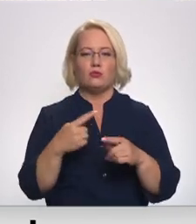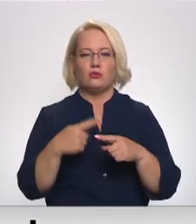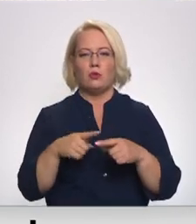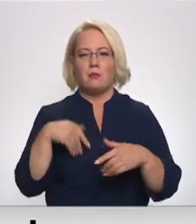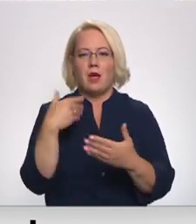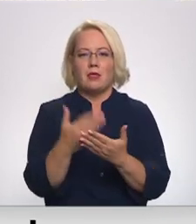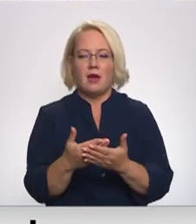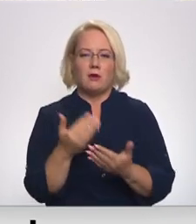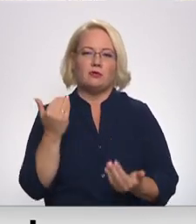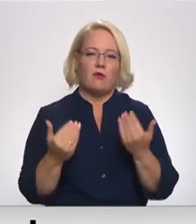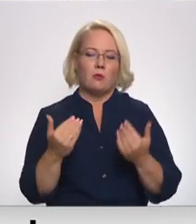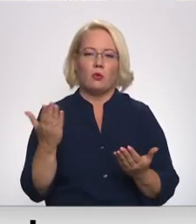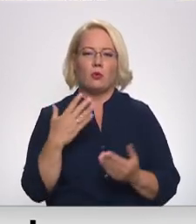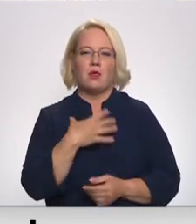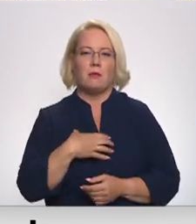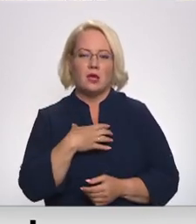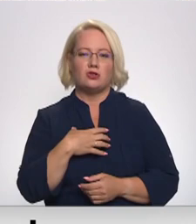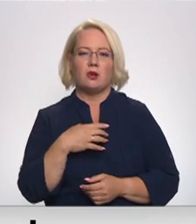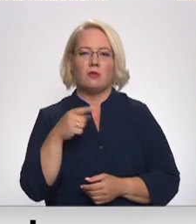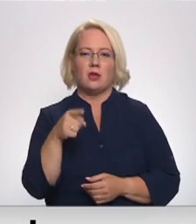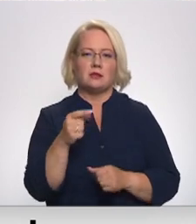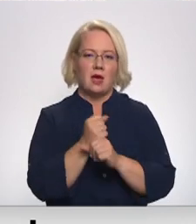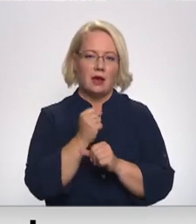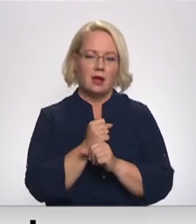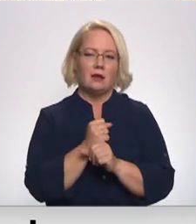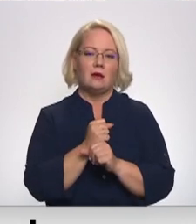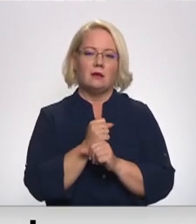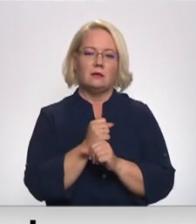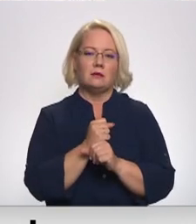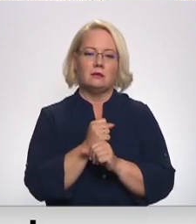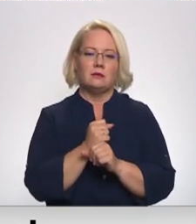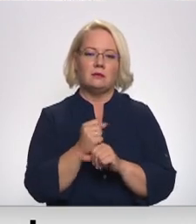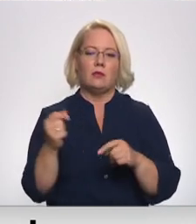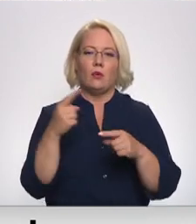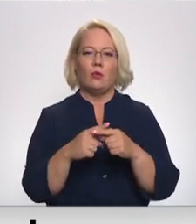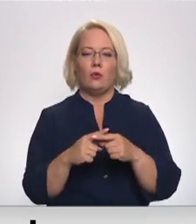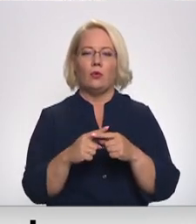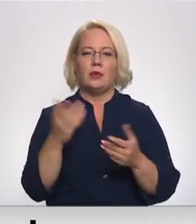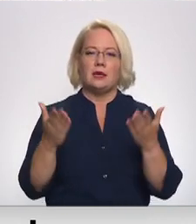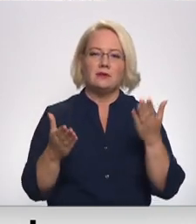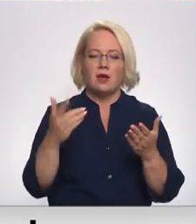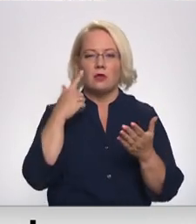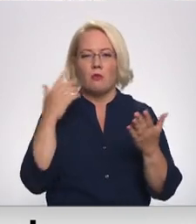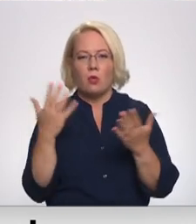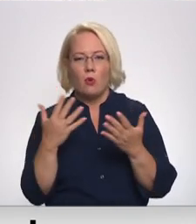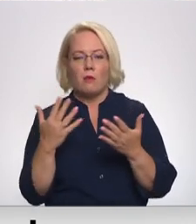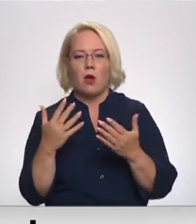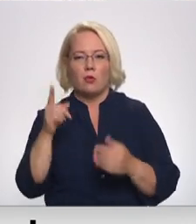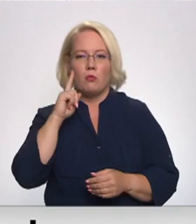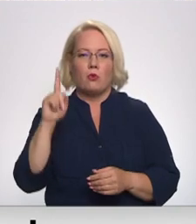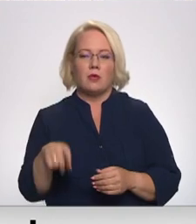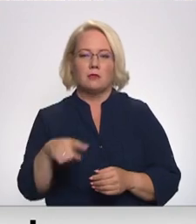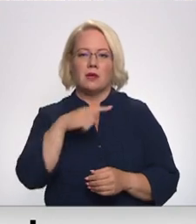piedāvājumus, un kur varbūt ir nepieciešams un vajadzība to darīt. Un tad izsvērt un apdomāt, un protams, ka